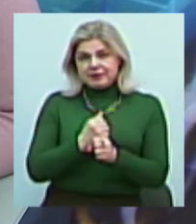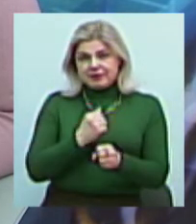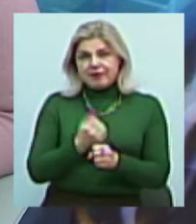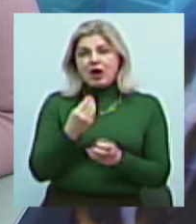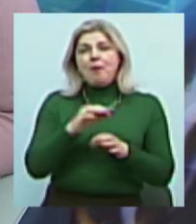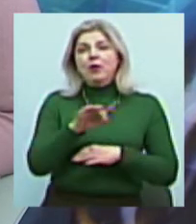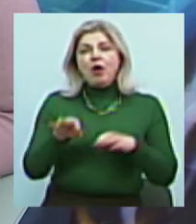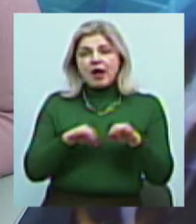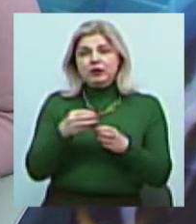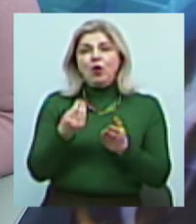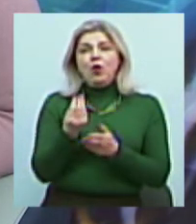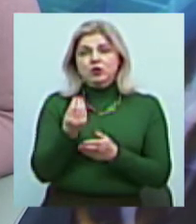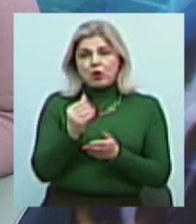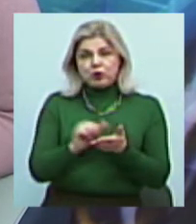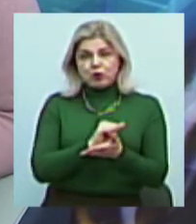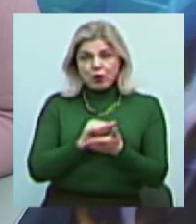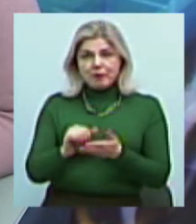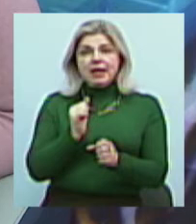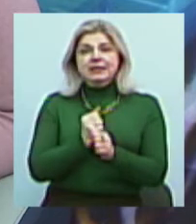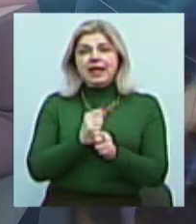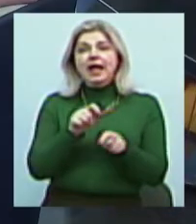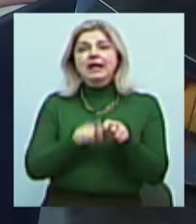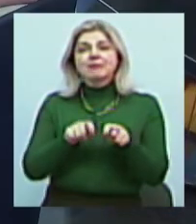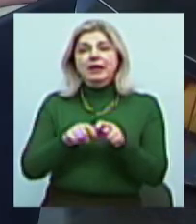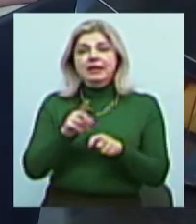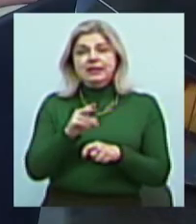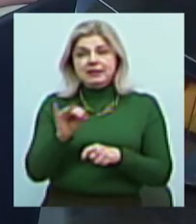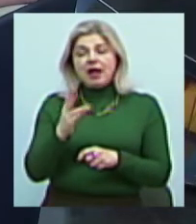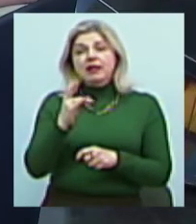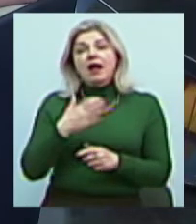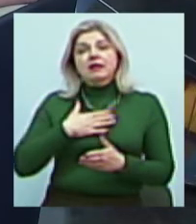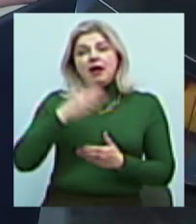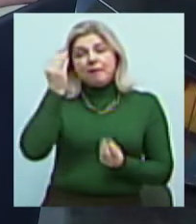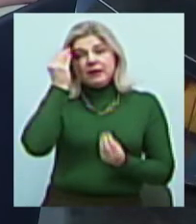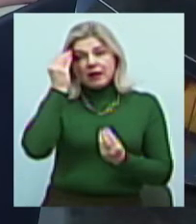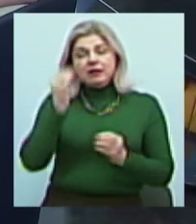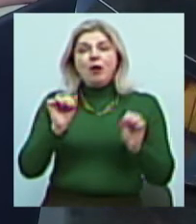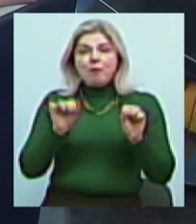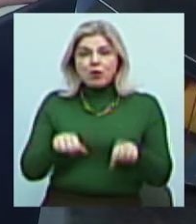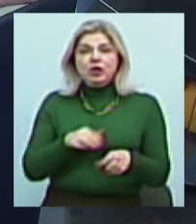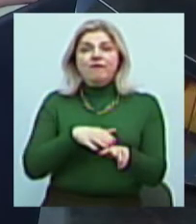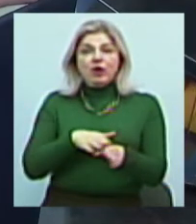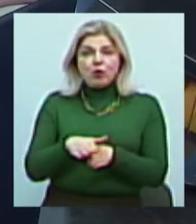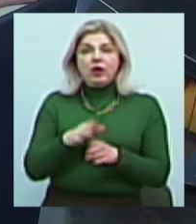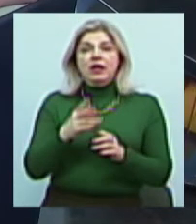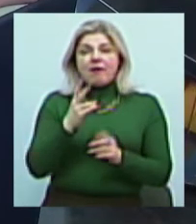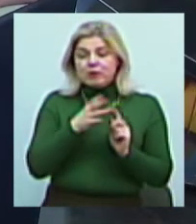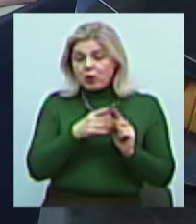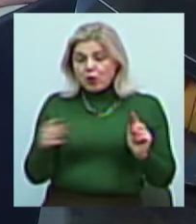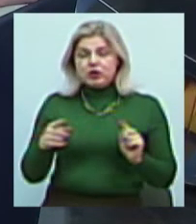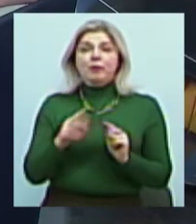документації, отримані експертизи, які, на нашу думку, могли бути виконані протягом трьох наступних років.